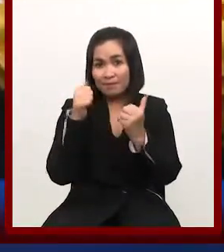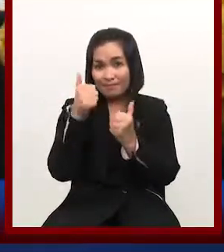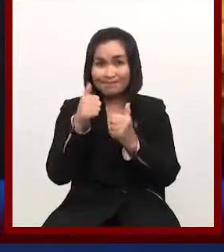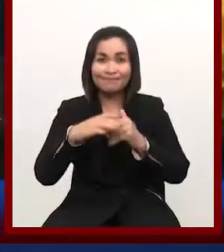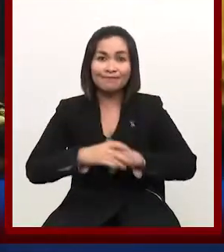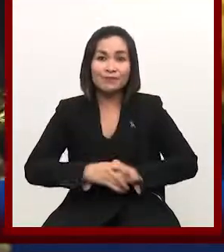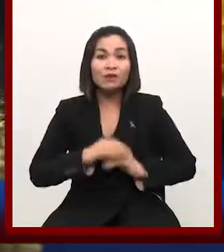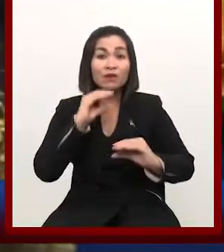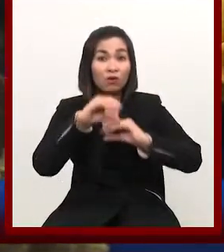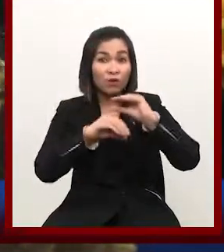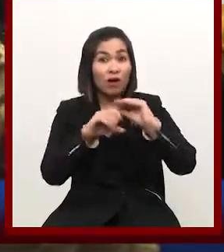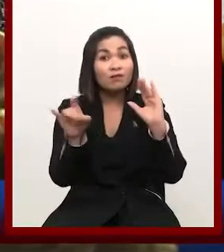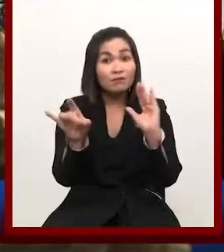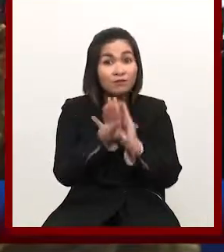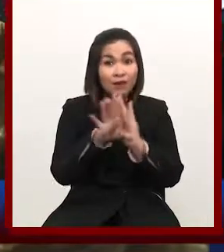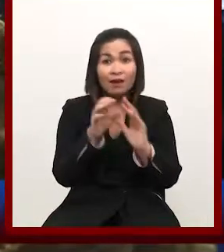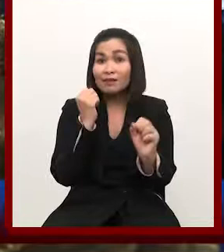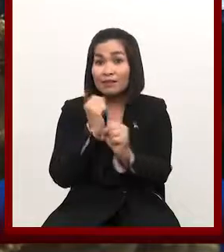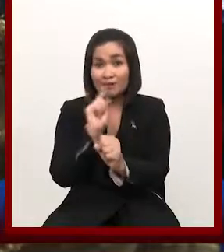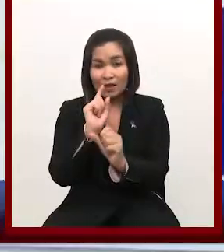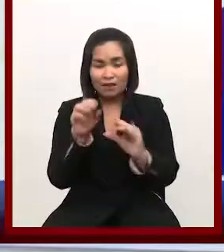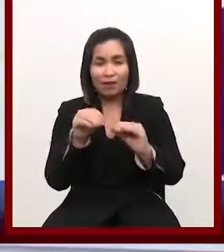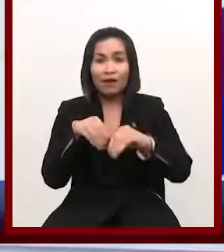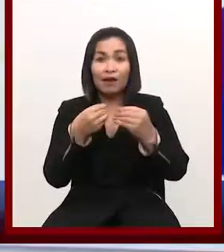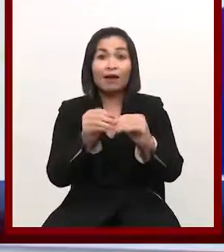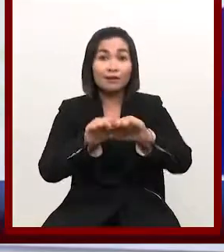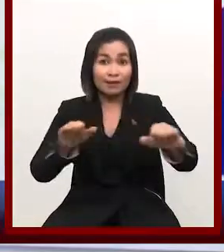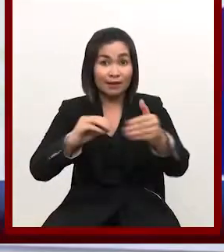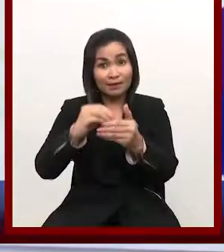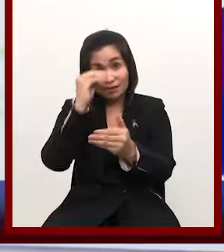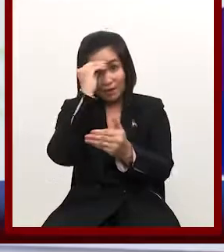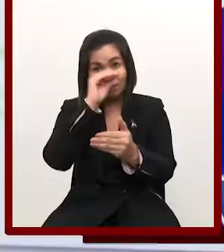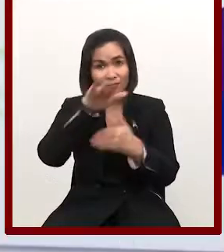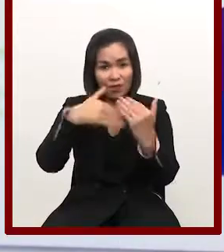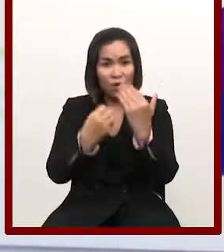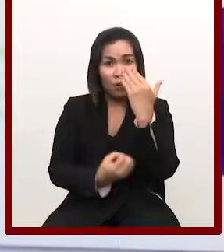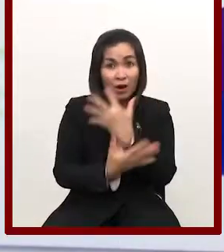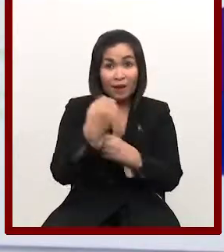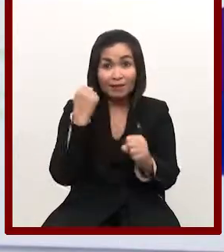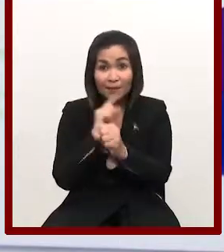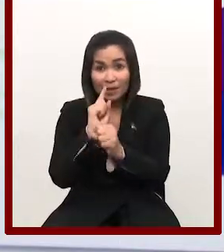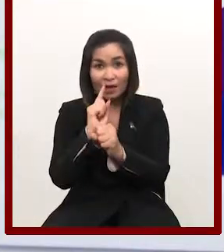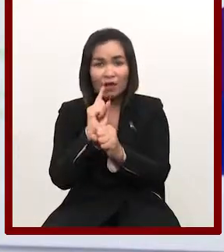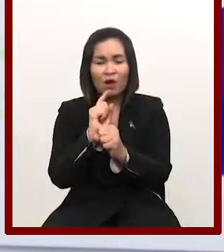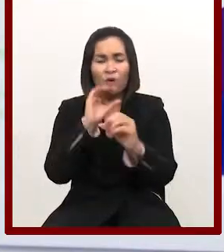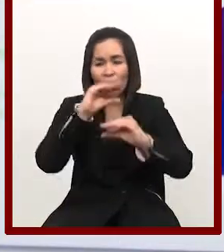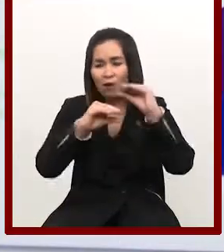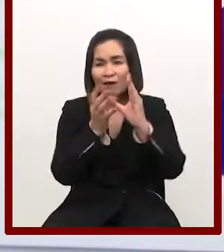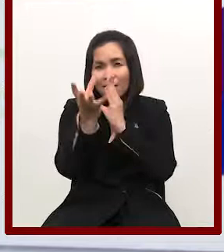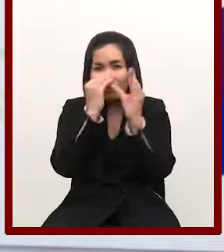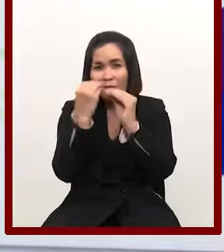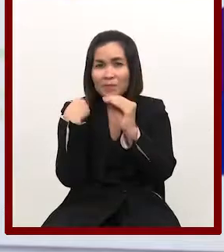พโครงการสุดท้ายเด็กๆทุกคนจะต้องมีการทำเขียนรายงานเรื่องโครงการการเรีย